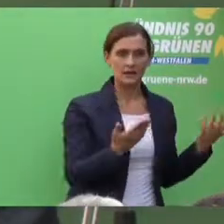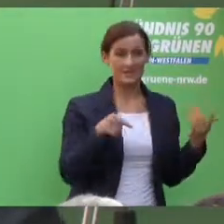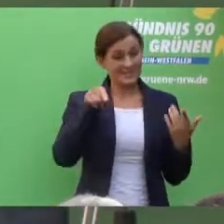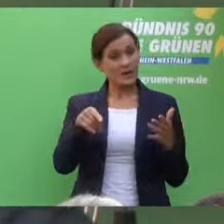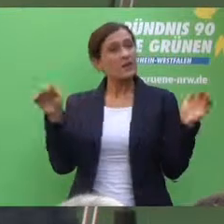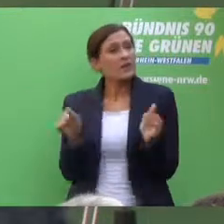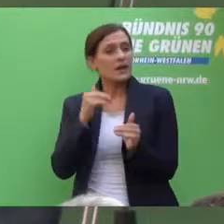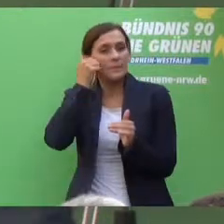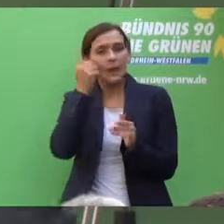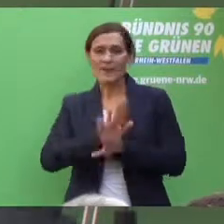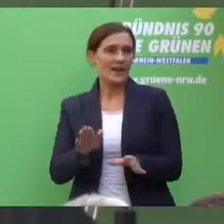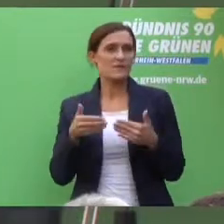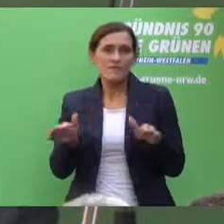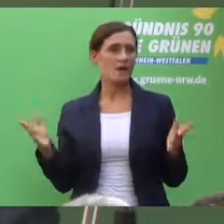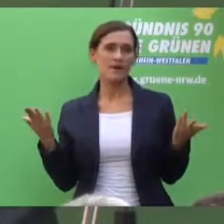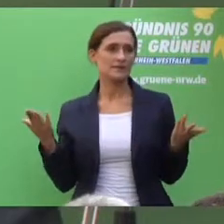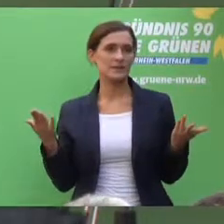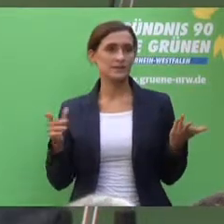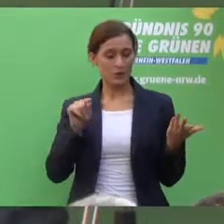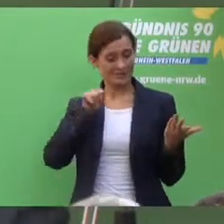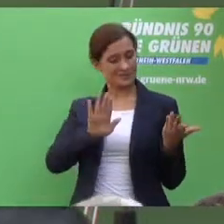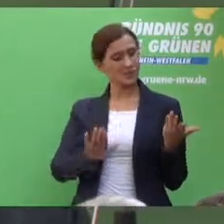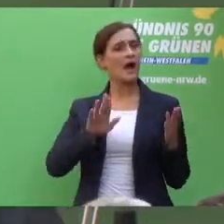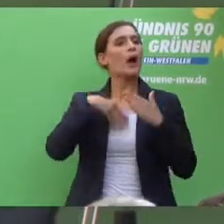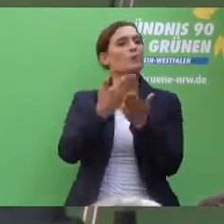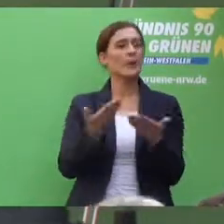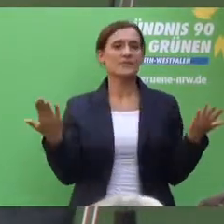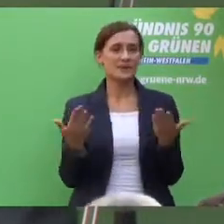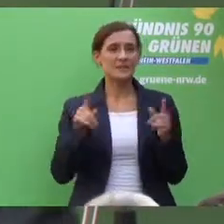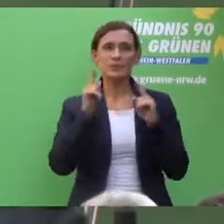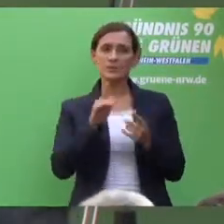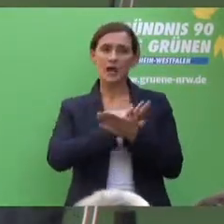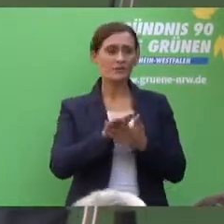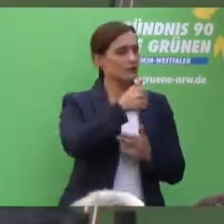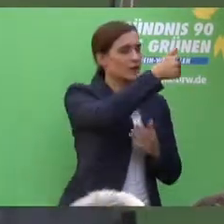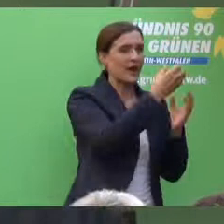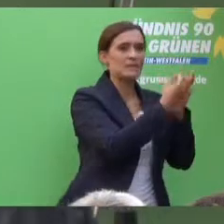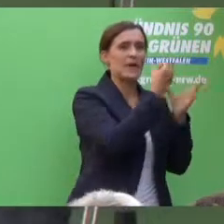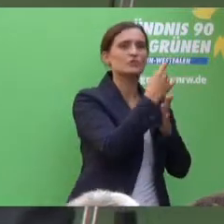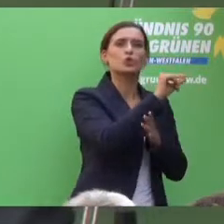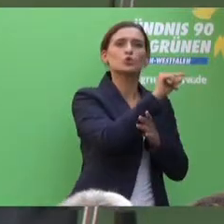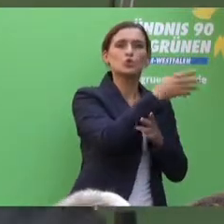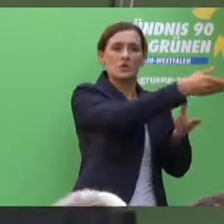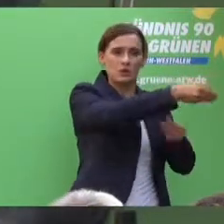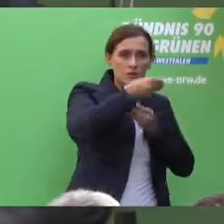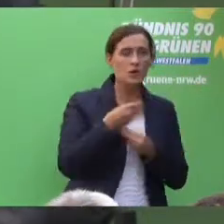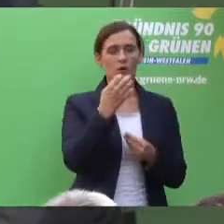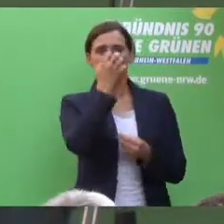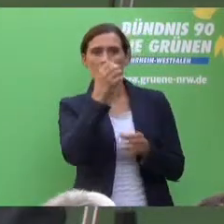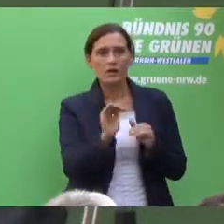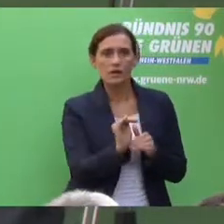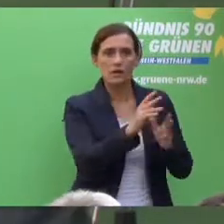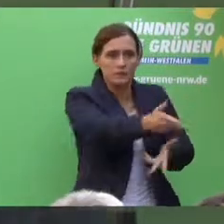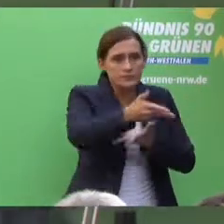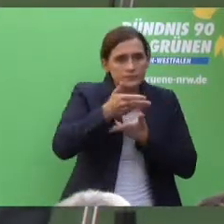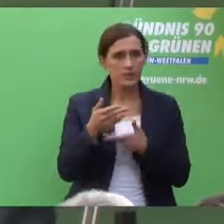mehr. Die haben nur noch eine Aufgabe. Die müssen von einem Hersteller die Küken und die Ferkel nehmen. Sie müssen von dem